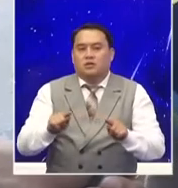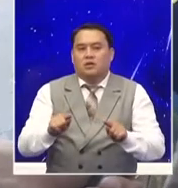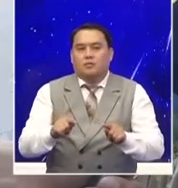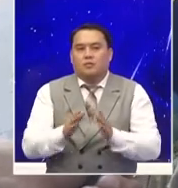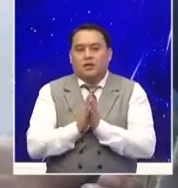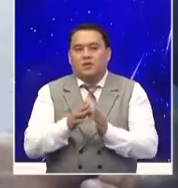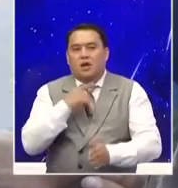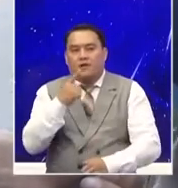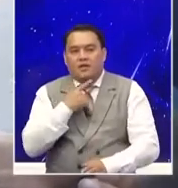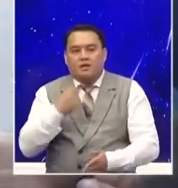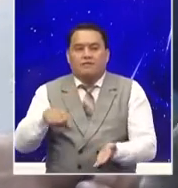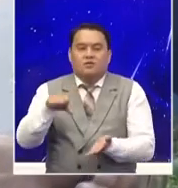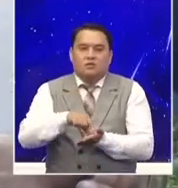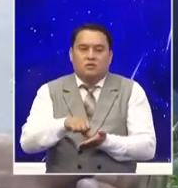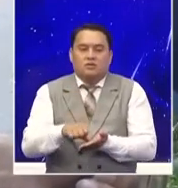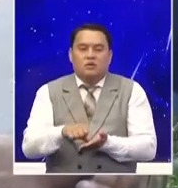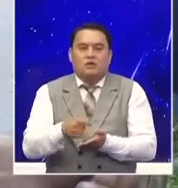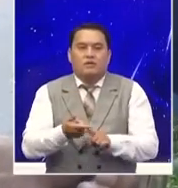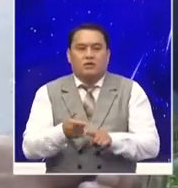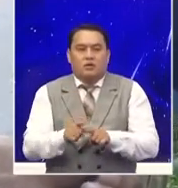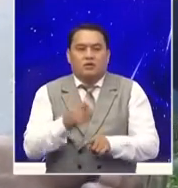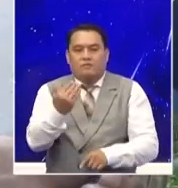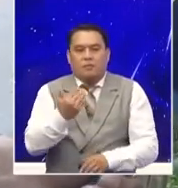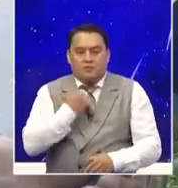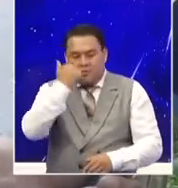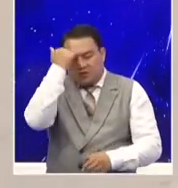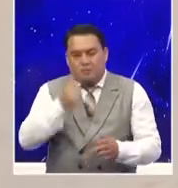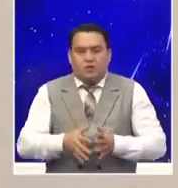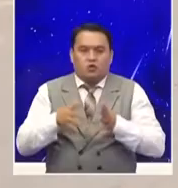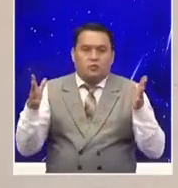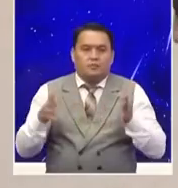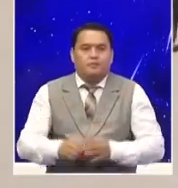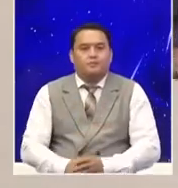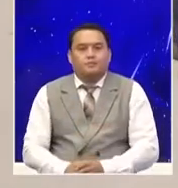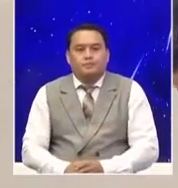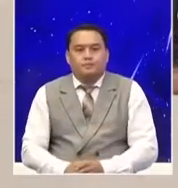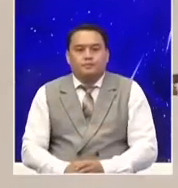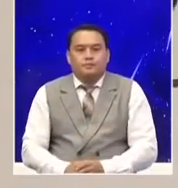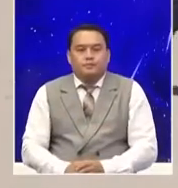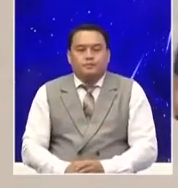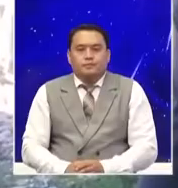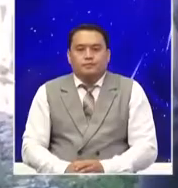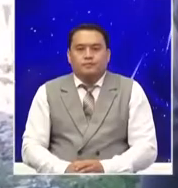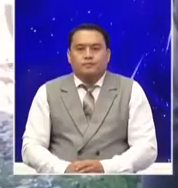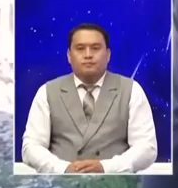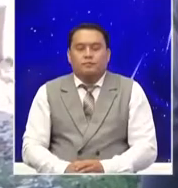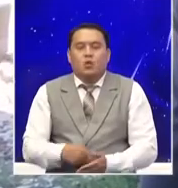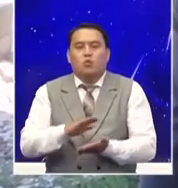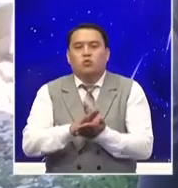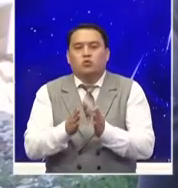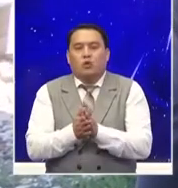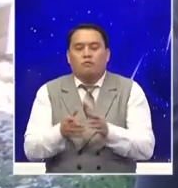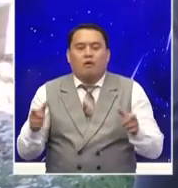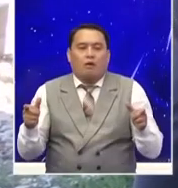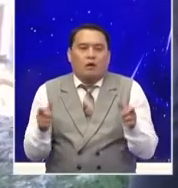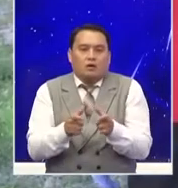просить, говорить, выступать. Вот все. А вам спасибо за все. Помощь в нужный час неоценима. В условиях карантина многие